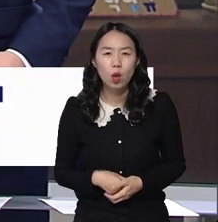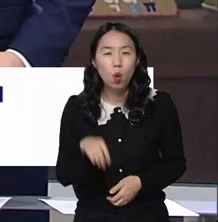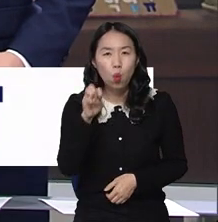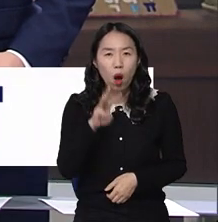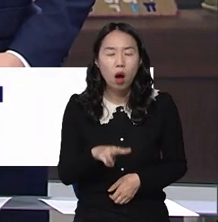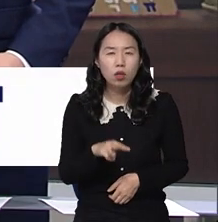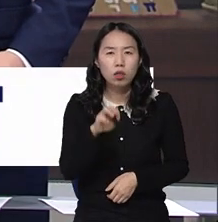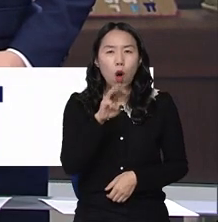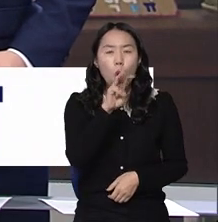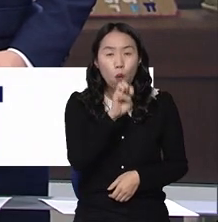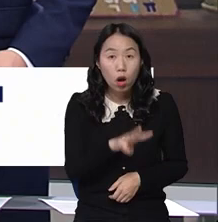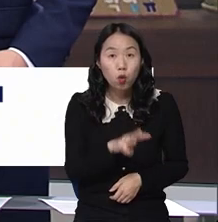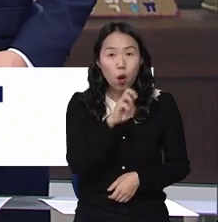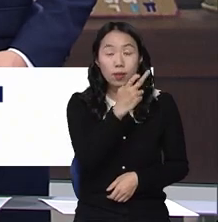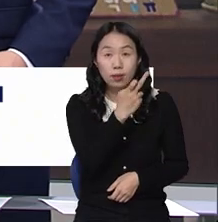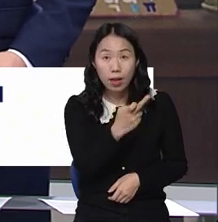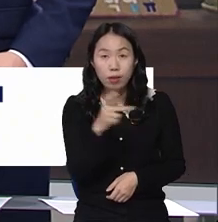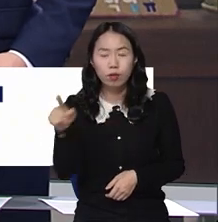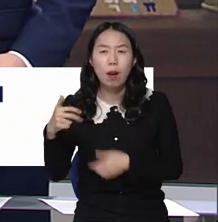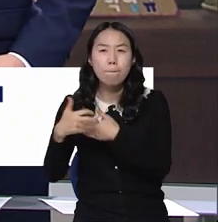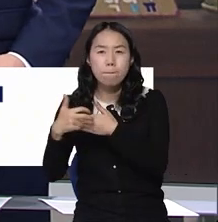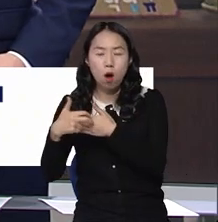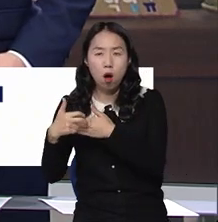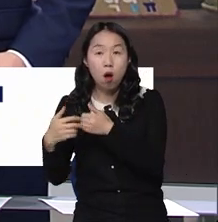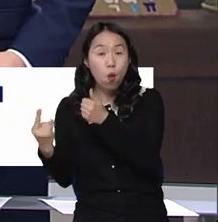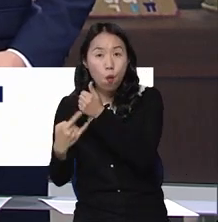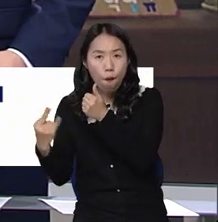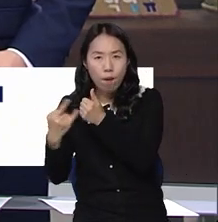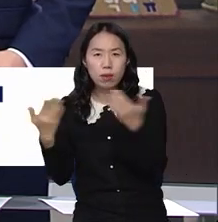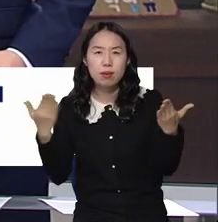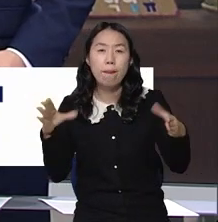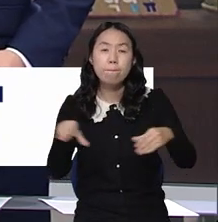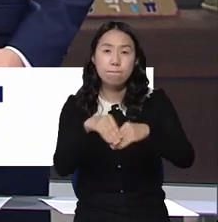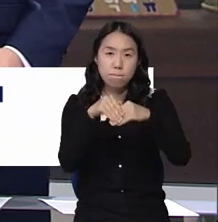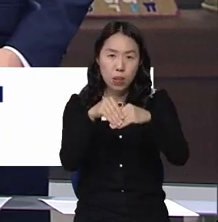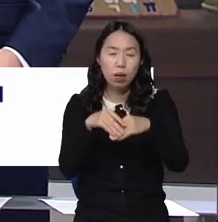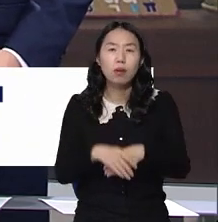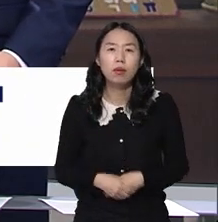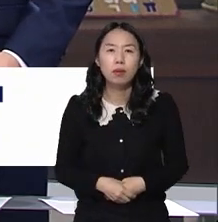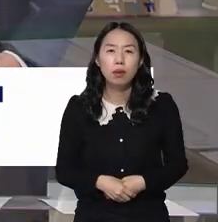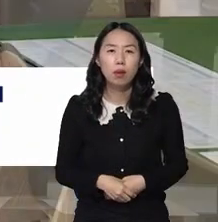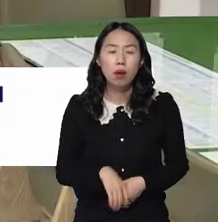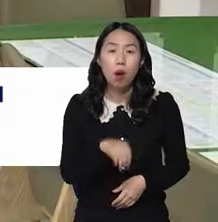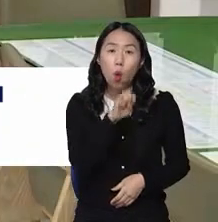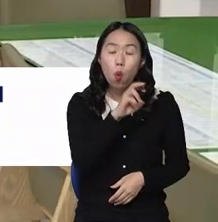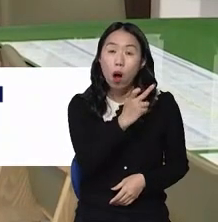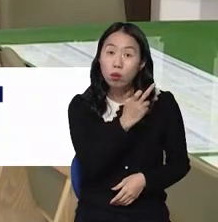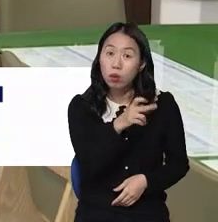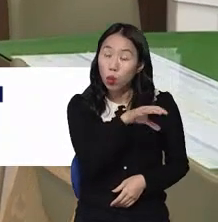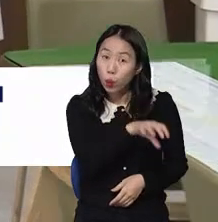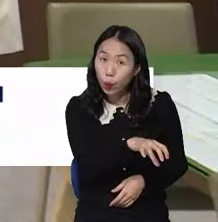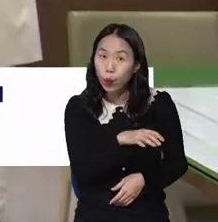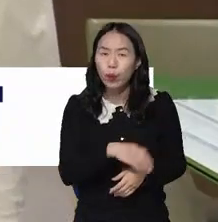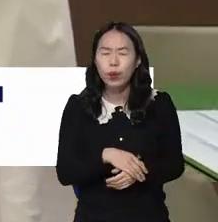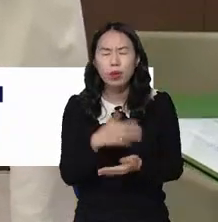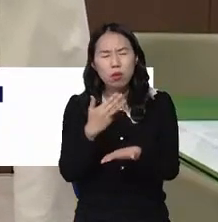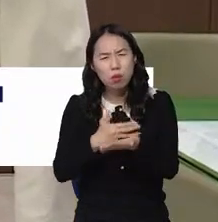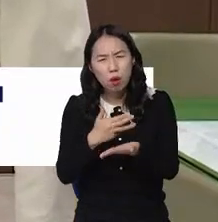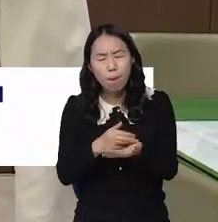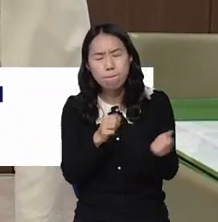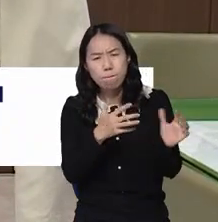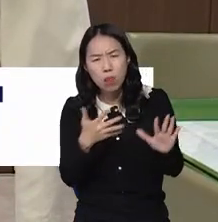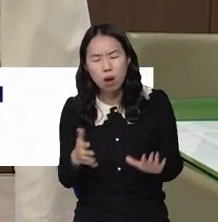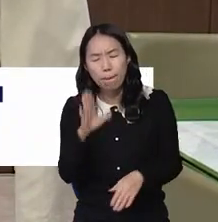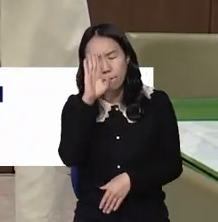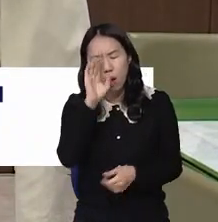광주 광산구와 광산구 의사회가 지역 의료체계 강화 업무 협약을 맺었습니다. 광주 광산구는 최근 이태원 참사와